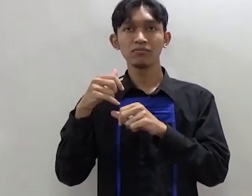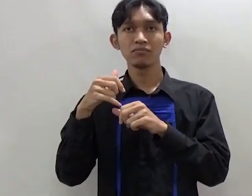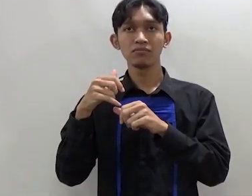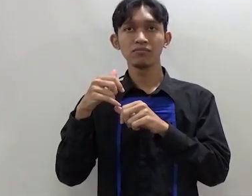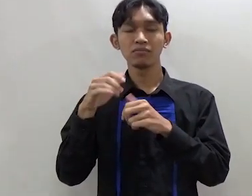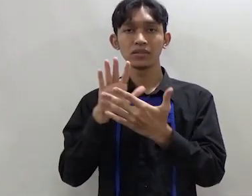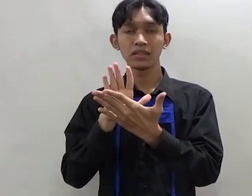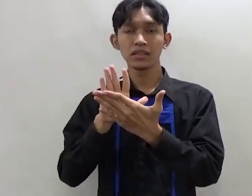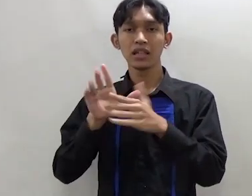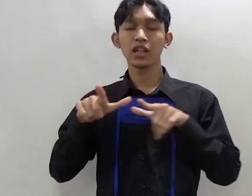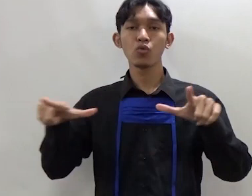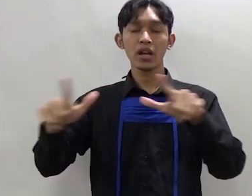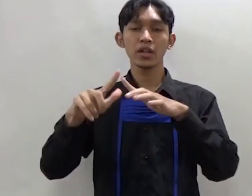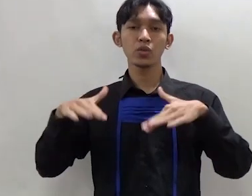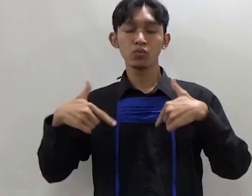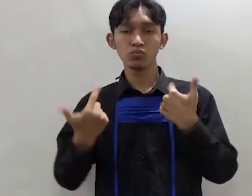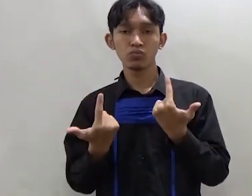200 RDT